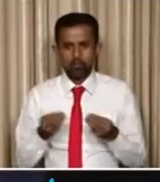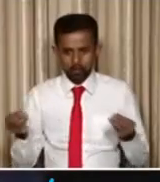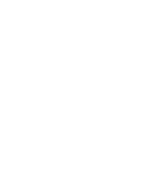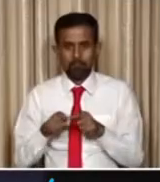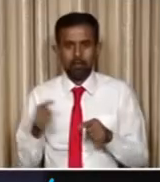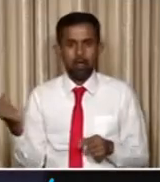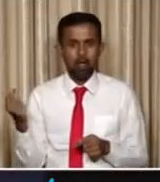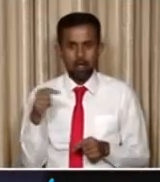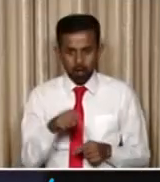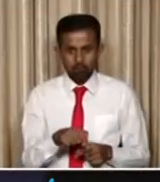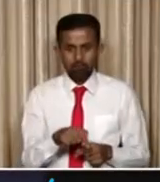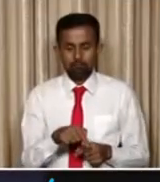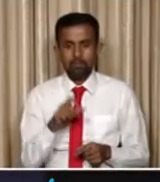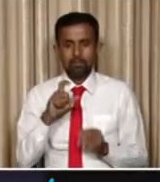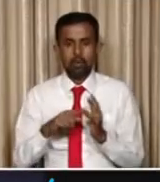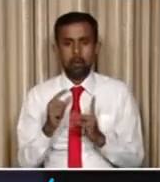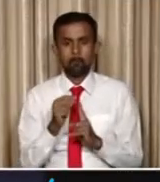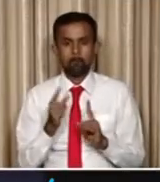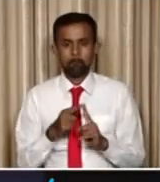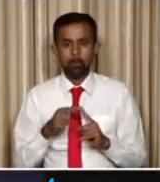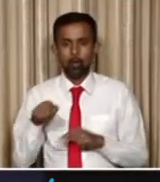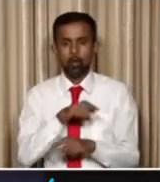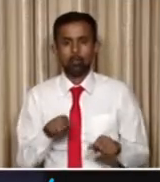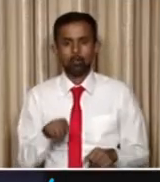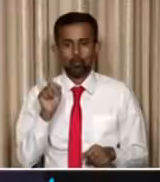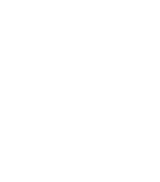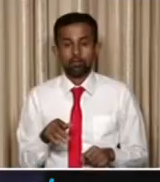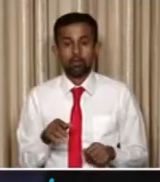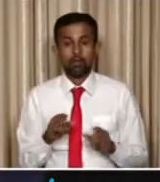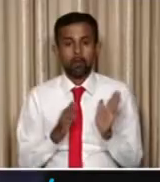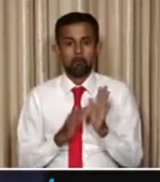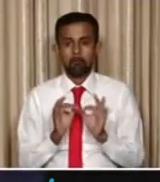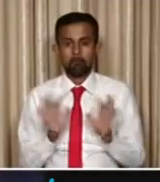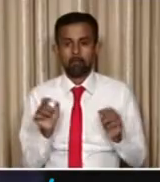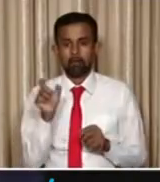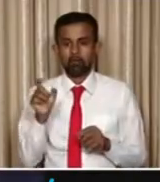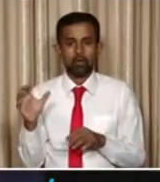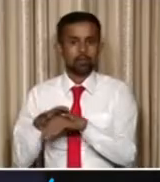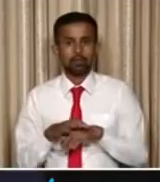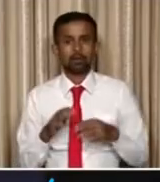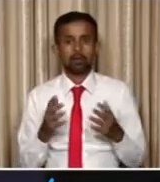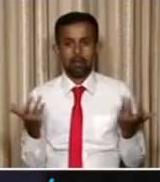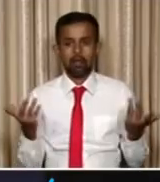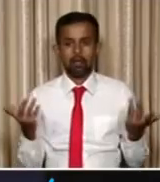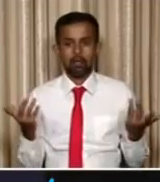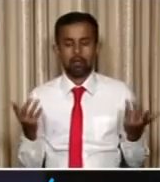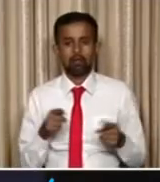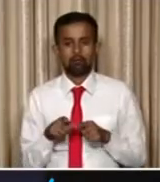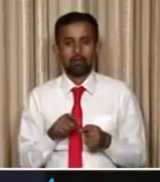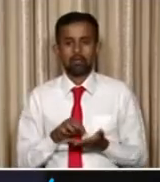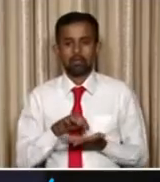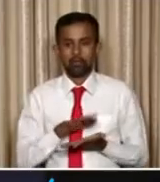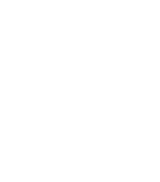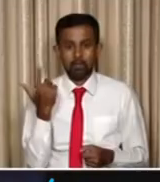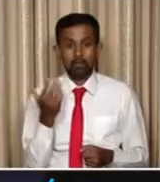විදියට ආවේ කියලා. නමුත් කෝප් කමිටුවේ සාමූහික තීන්දුවක් කරන් තියෙන කිසිම මාධ්‍ය අදාළ කෙනෙක් ගේන්නේ නැහැ මේකට කියලා. ඒතර එවැනි තීන්දුවක් කරන් තියෙන